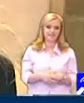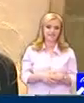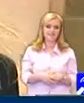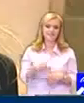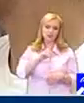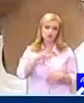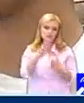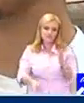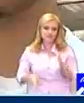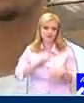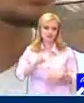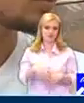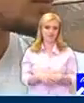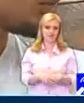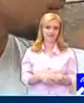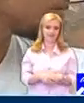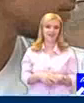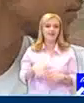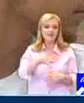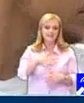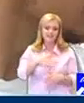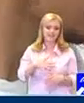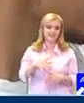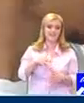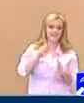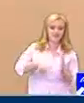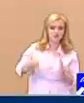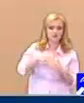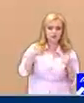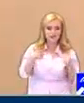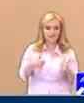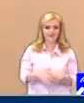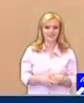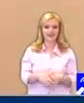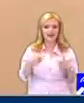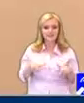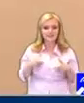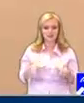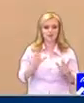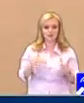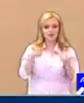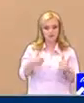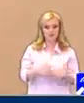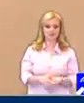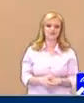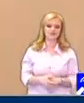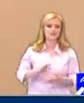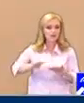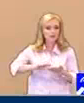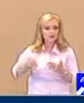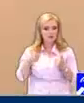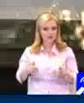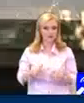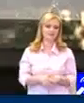niciun not la examen. Retrăiesc ca să fie totul bine și ca să termine examenul bine,